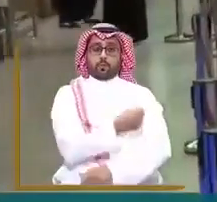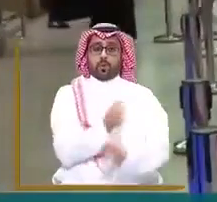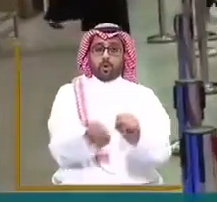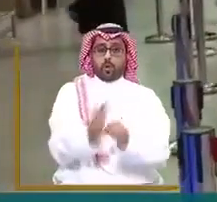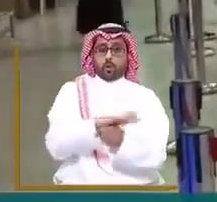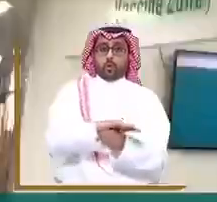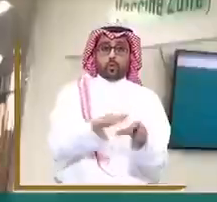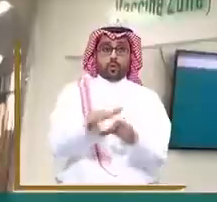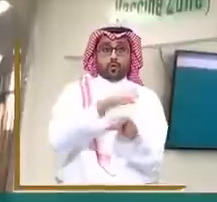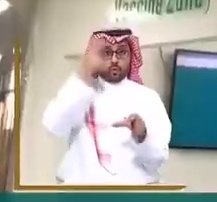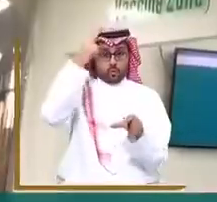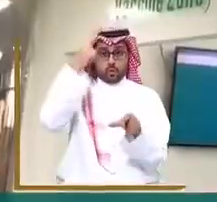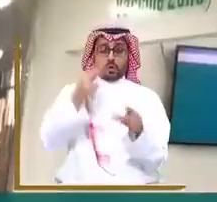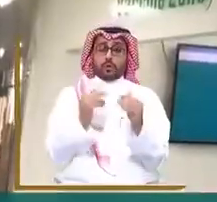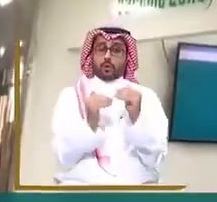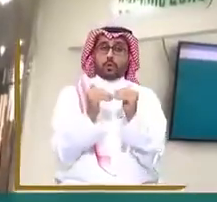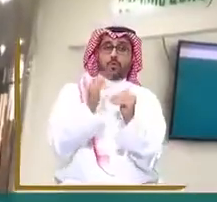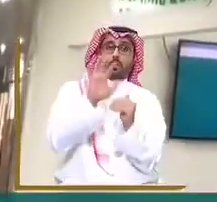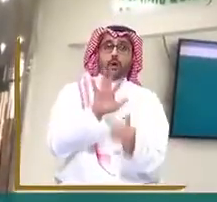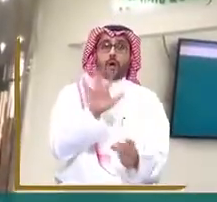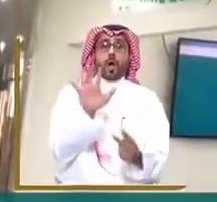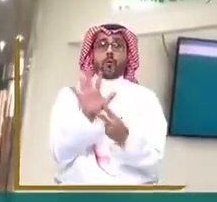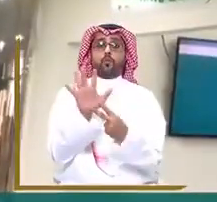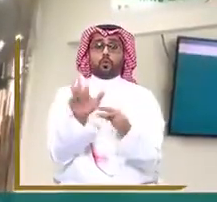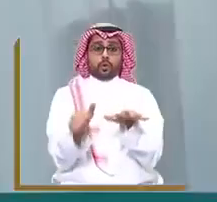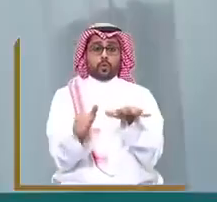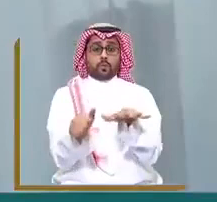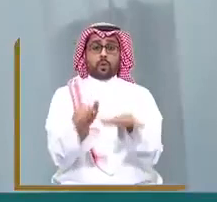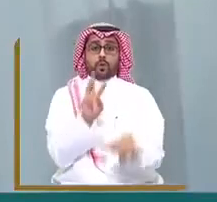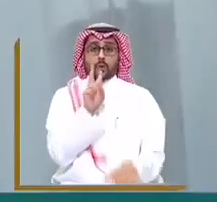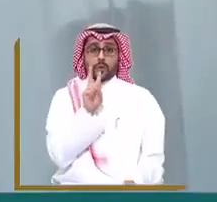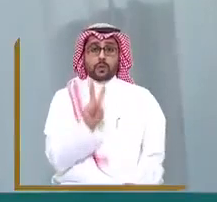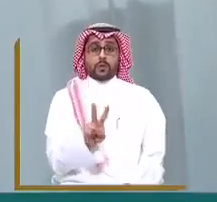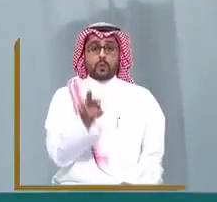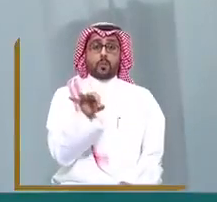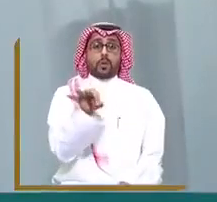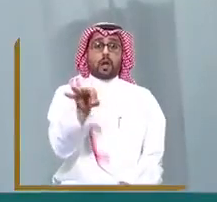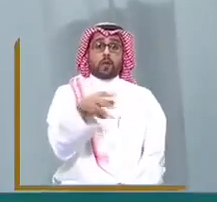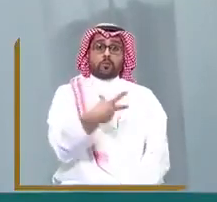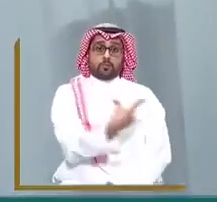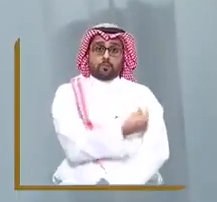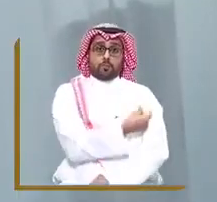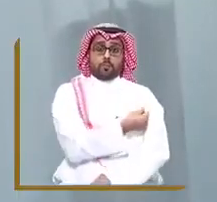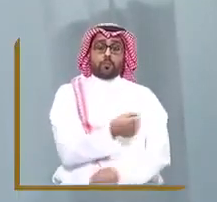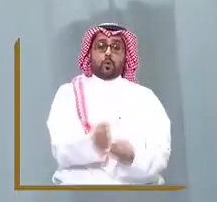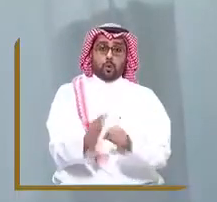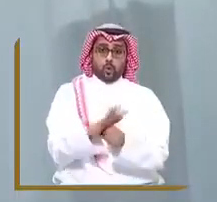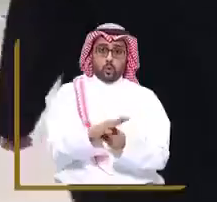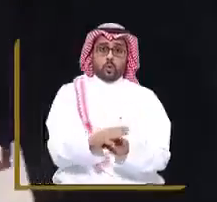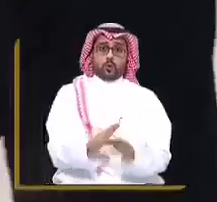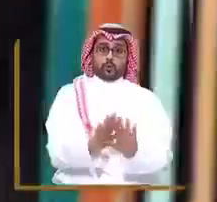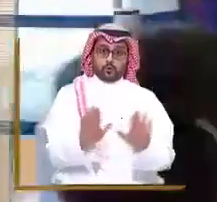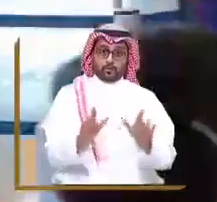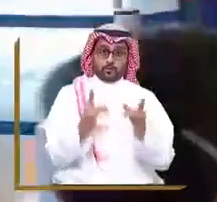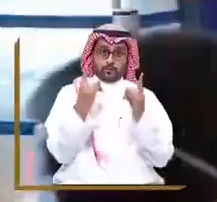جرعات لقاح كورونا في المملكة تتجاوز 25 مليون و700 ألف جرعة.